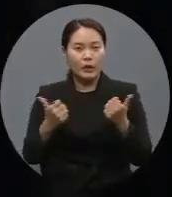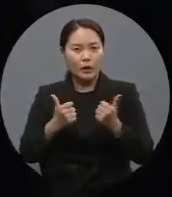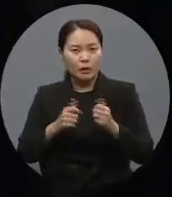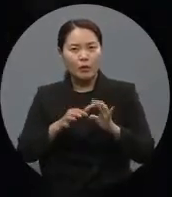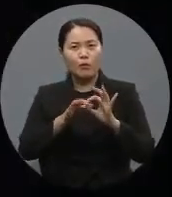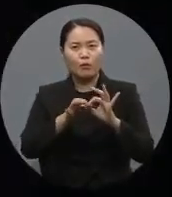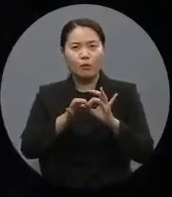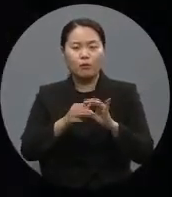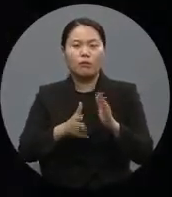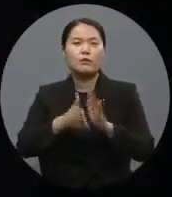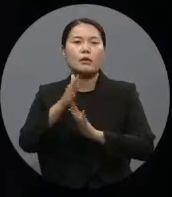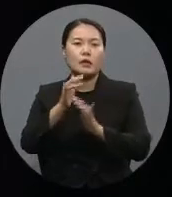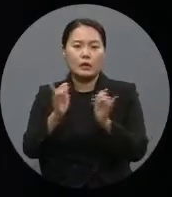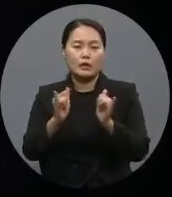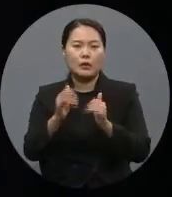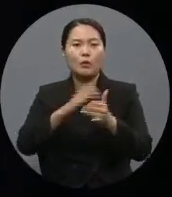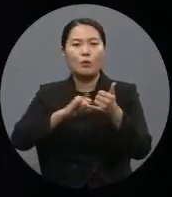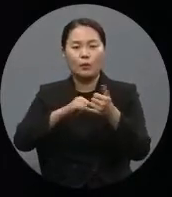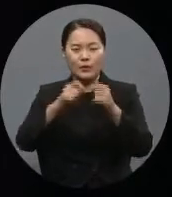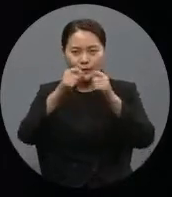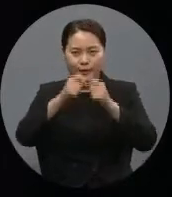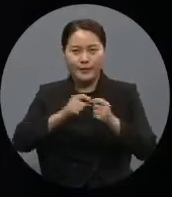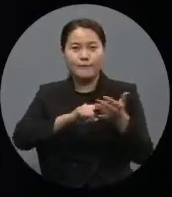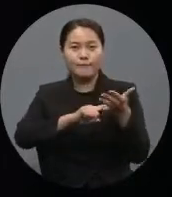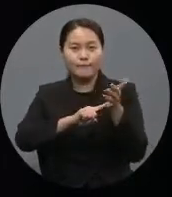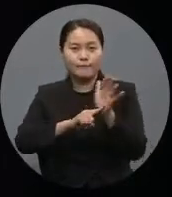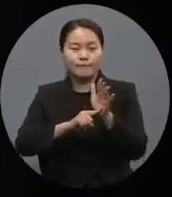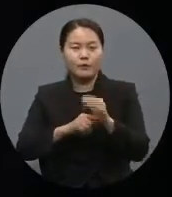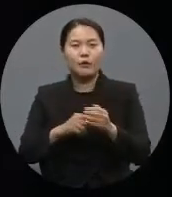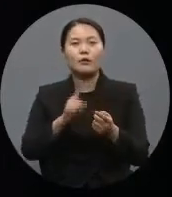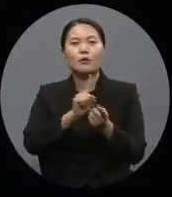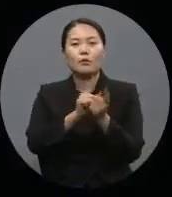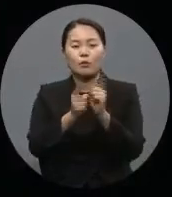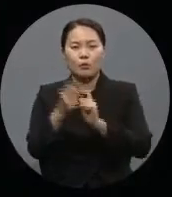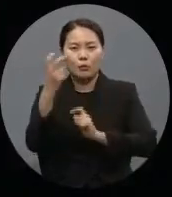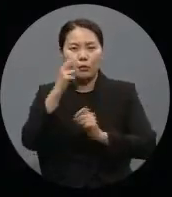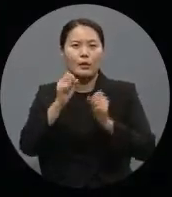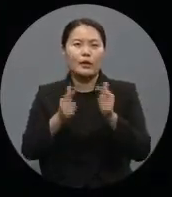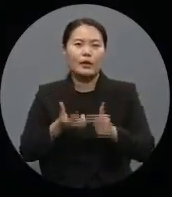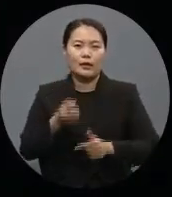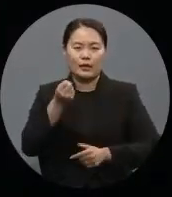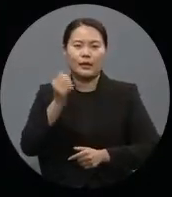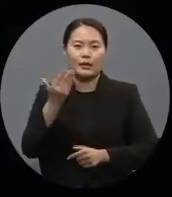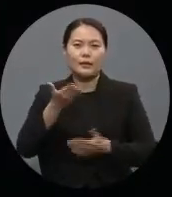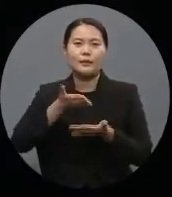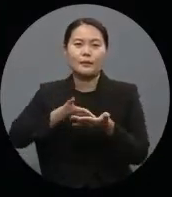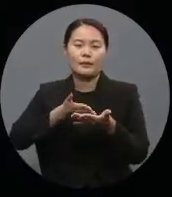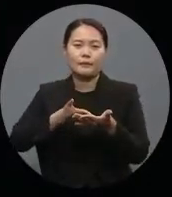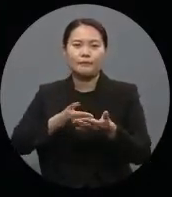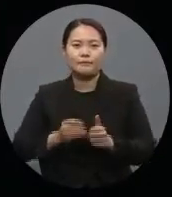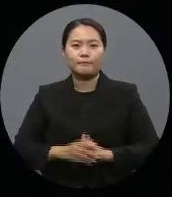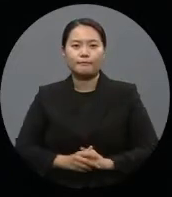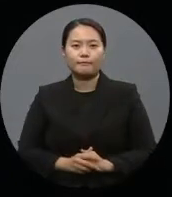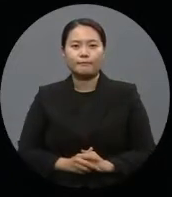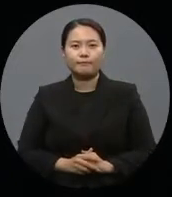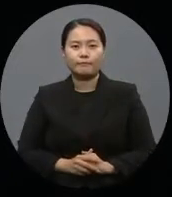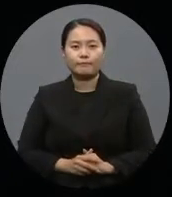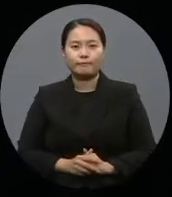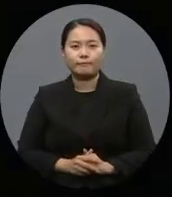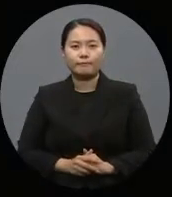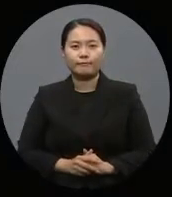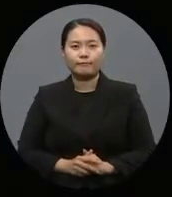통해 시민들에게 공약을 자세히 알리고 서로 검증하는 기회를 가져야 한다고 한목소리로 강조했습니다